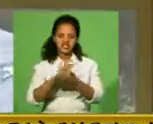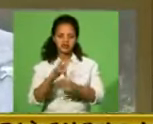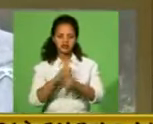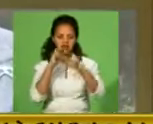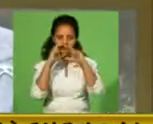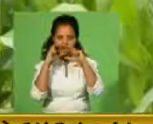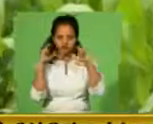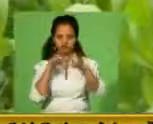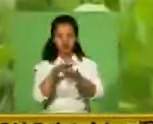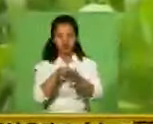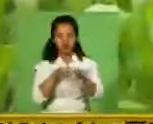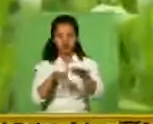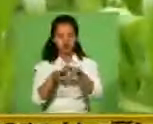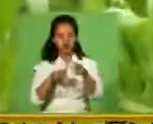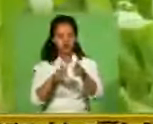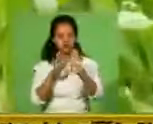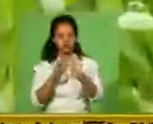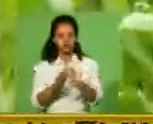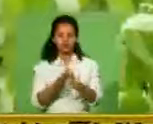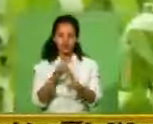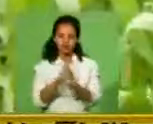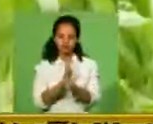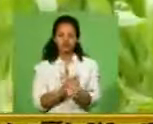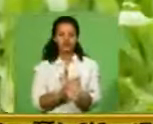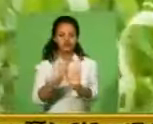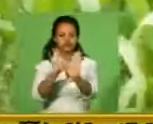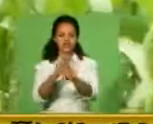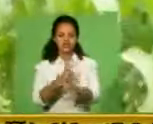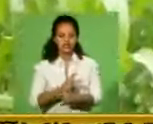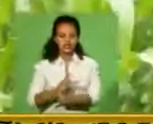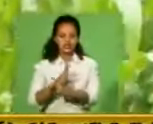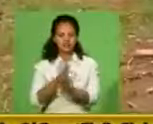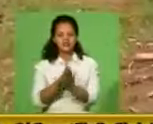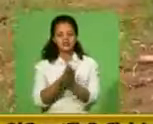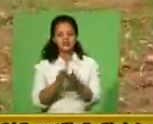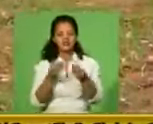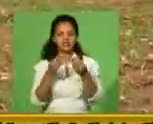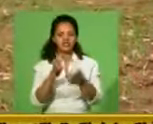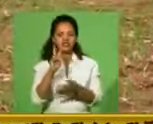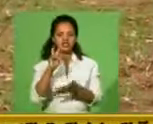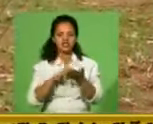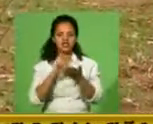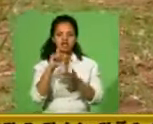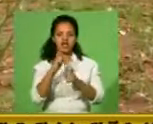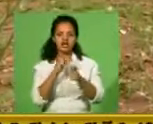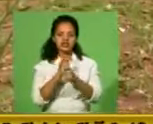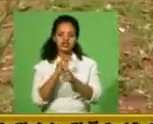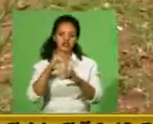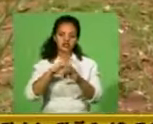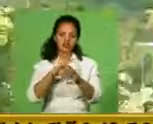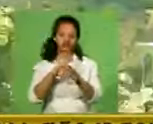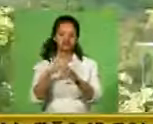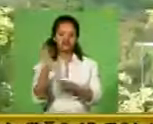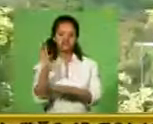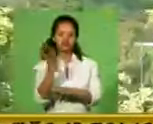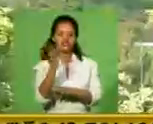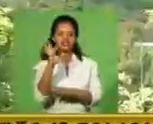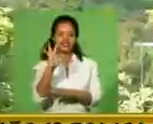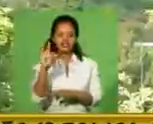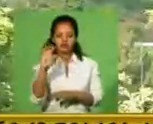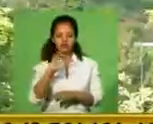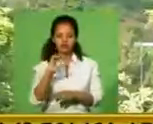ማስኮችን፣ ጓንቶችን አርሶ አደሩ በአግባቡ ራሱን እንዲጠብቅ ትምህርት መስጠት ነው። በ2011 ዓመት የተተከሉ ችግኞች